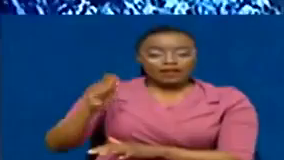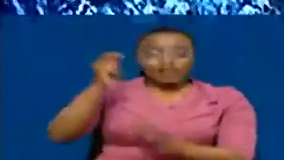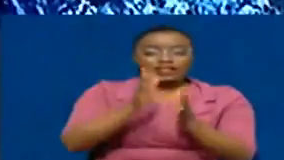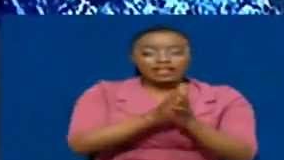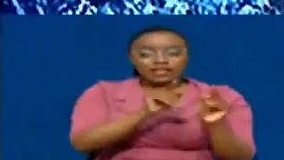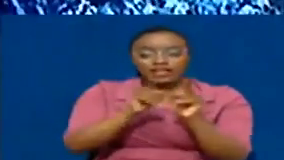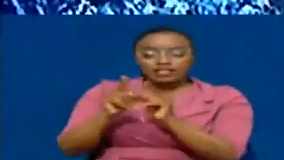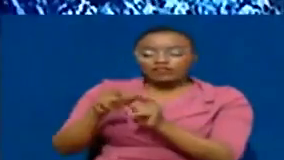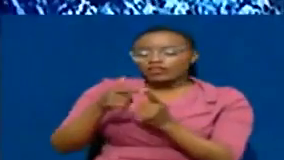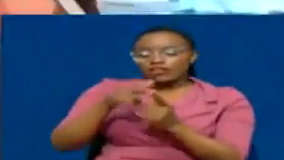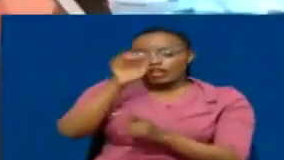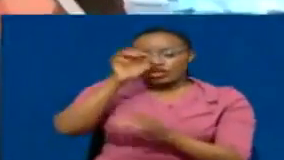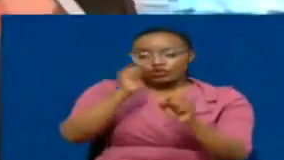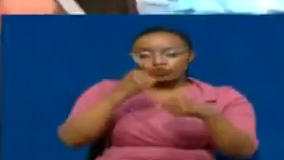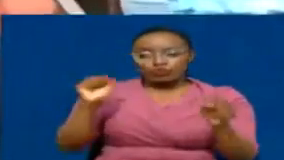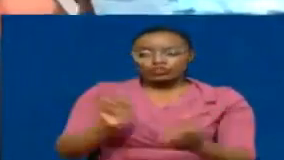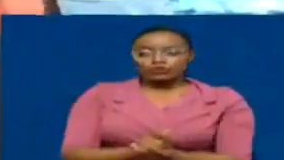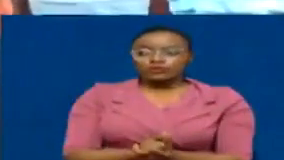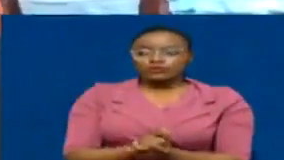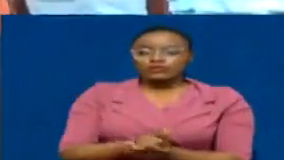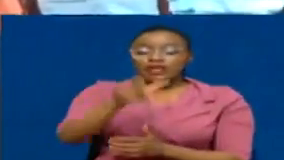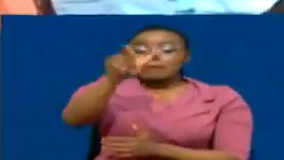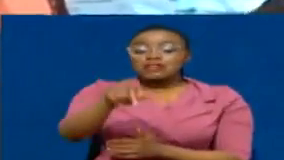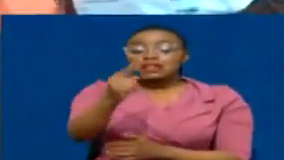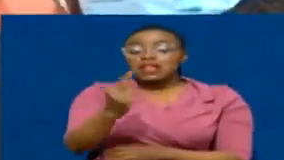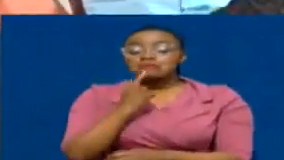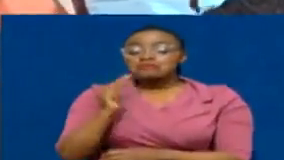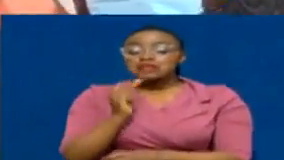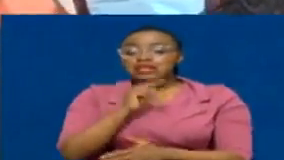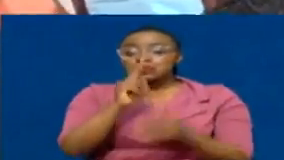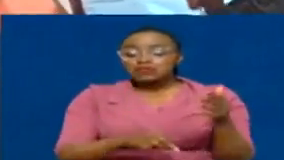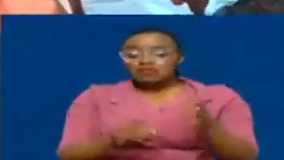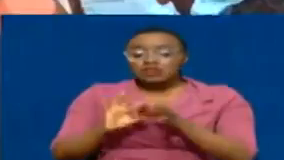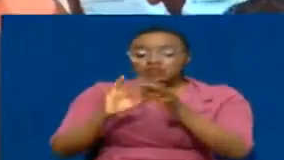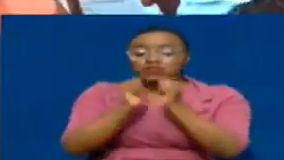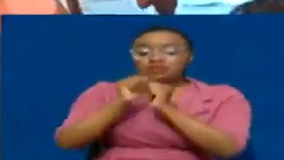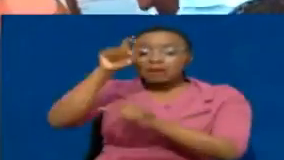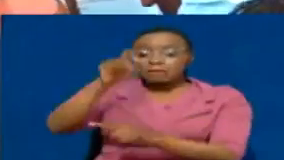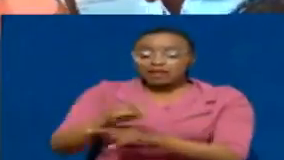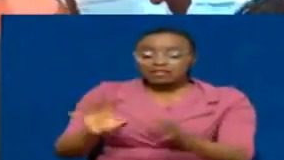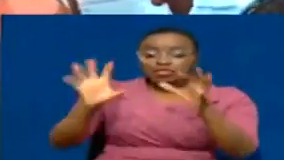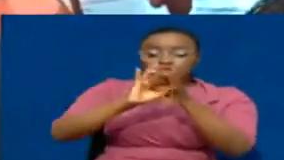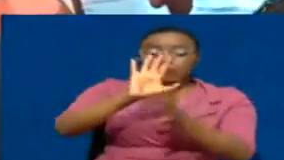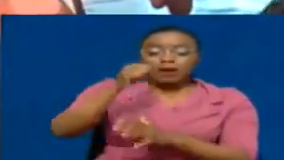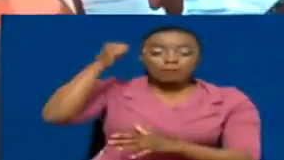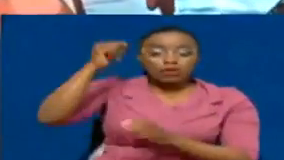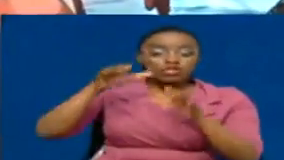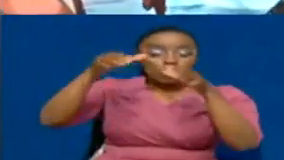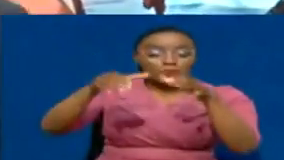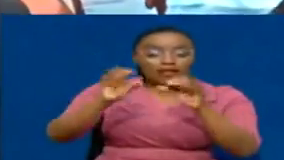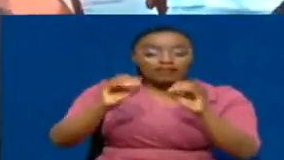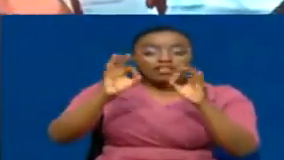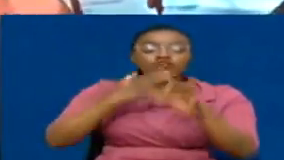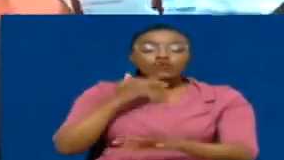na halitapuuzwa. Mtu asituambie kwamba ndio tuungane na wewe lazima tuingie chama chako.